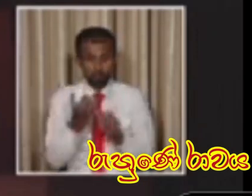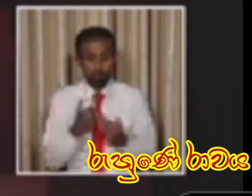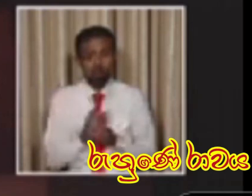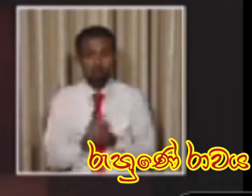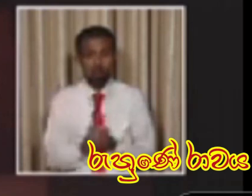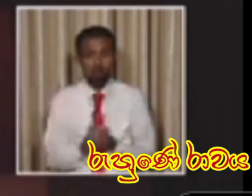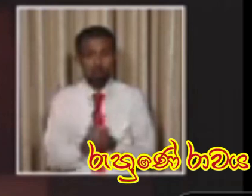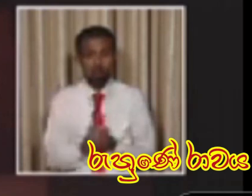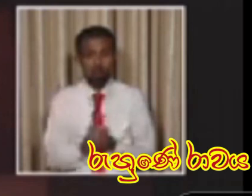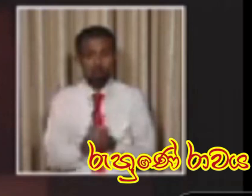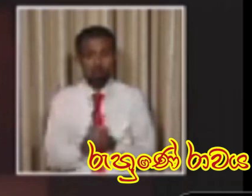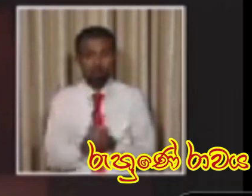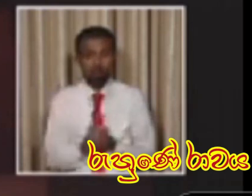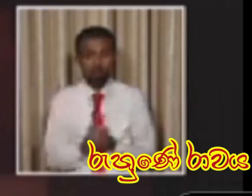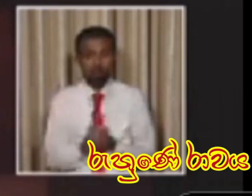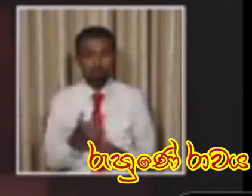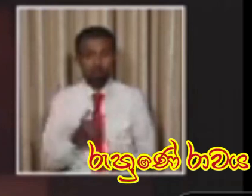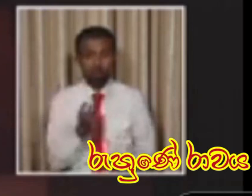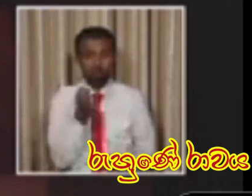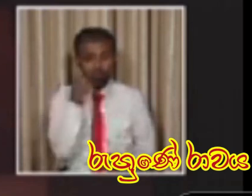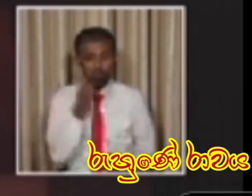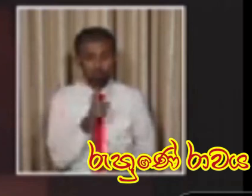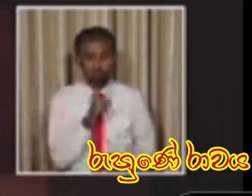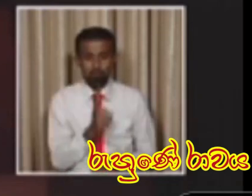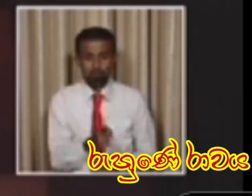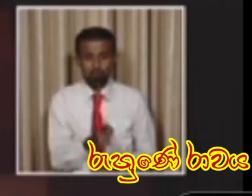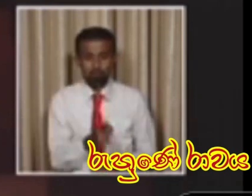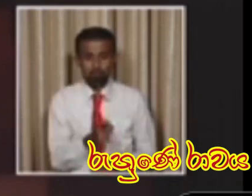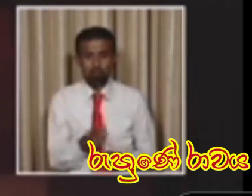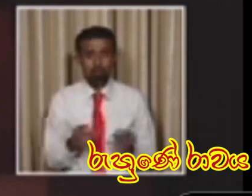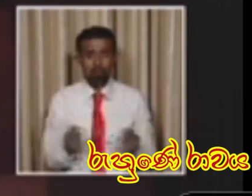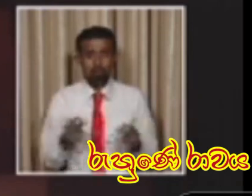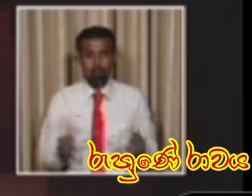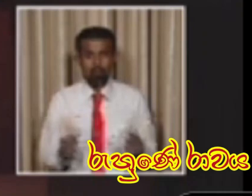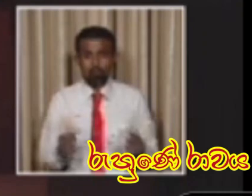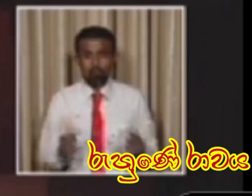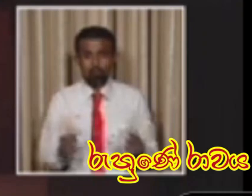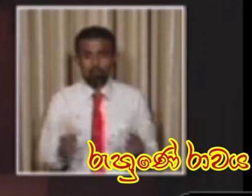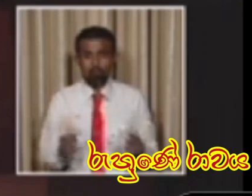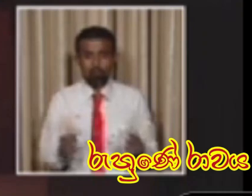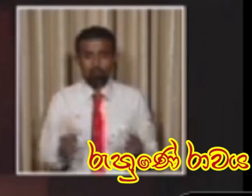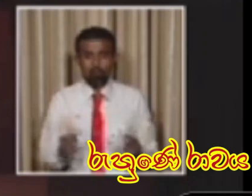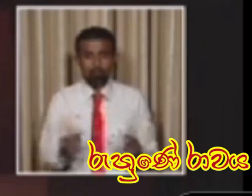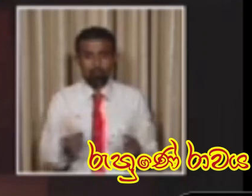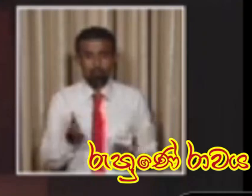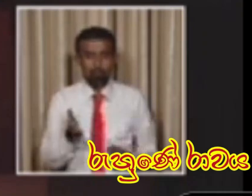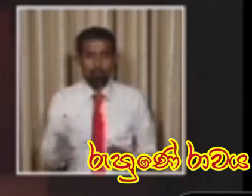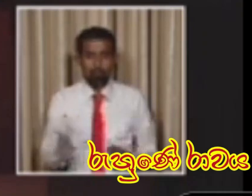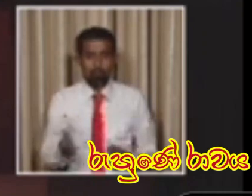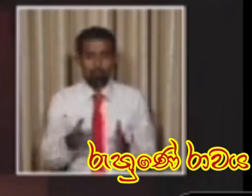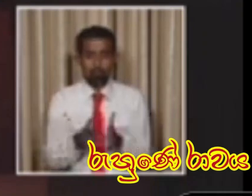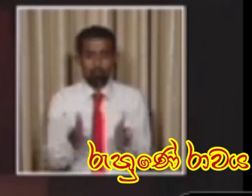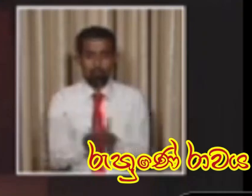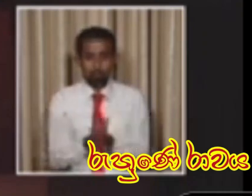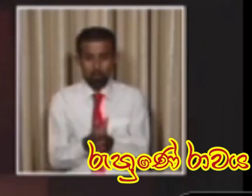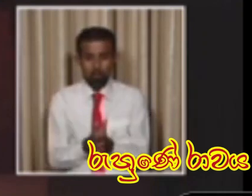ඒකයි කරන්නේ. ගරු කතානායකතුමා, මම යෝජනා කරනවා මේ කඩිමුඩියේ කලබලයට මේ බ්‍රහස්පතින්දට